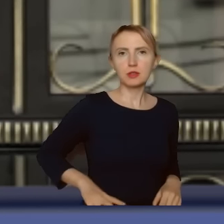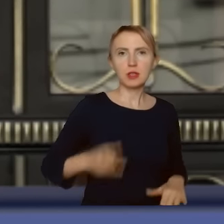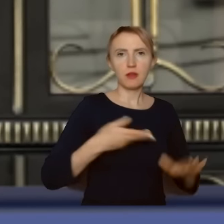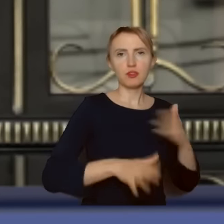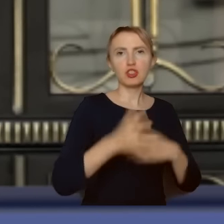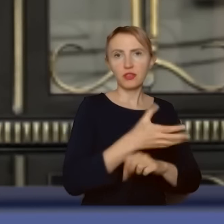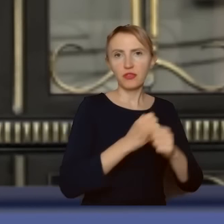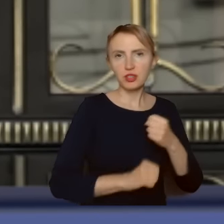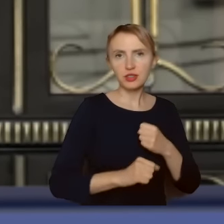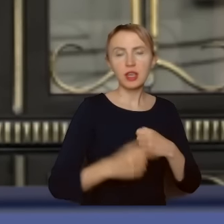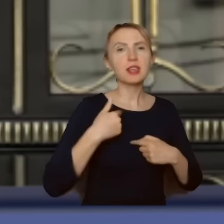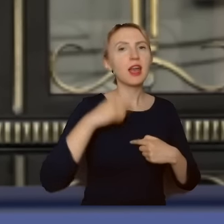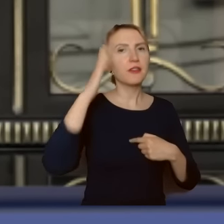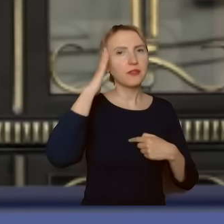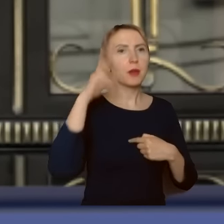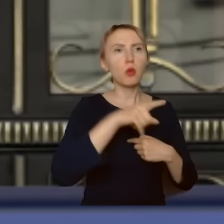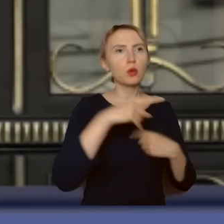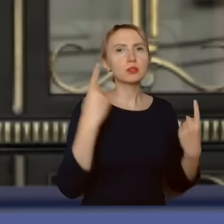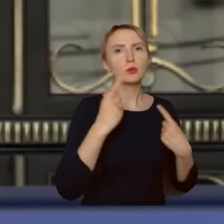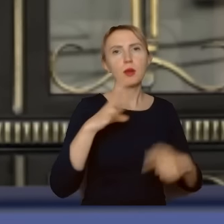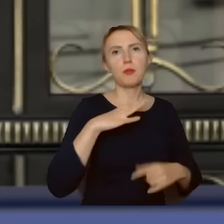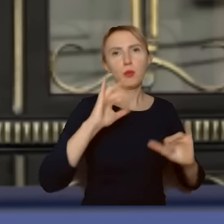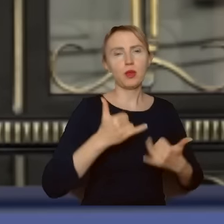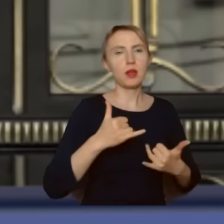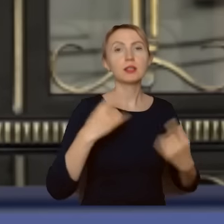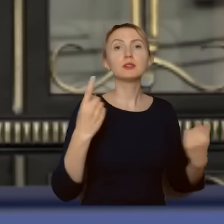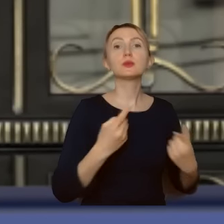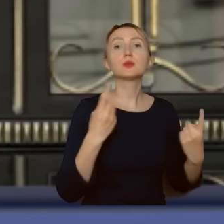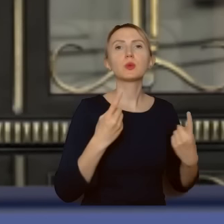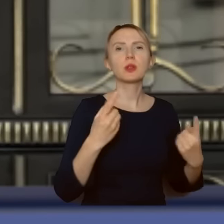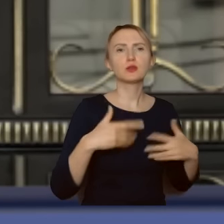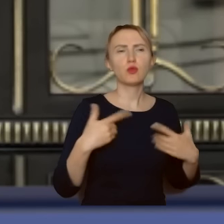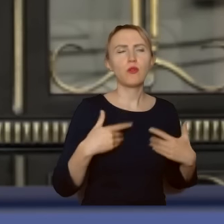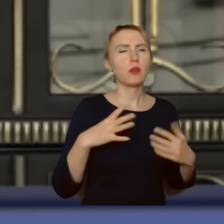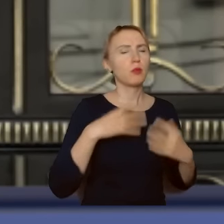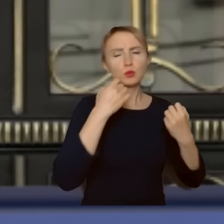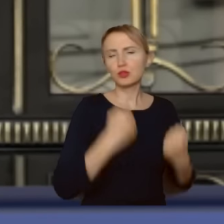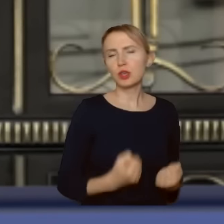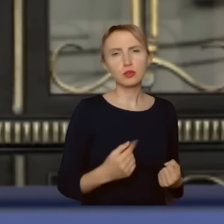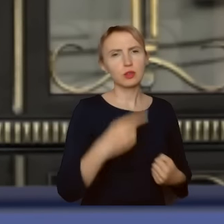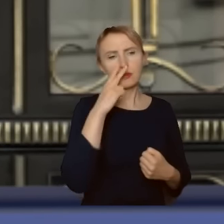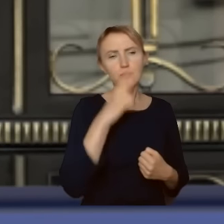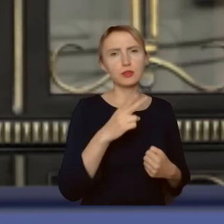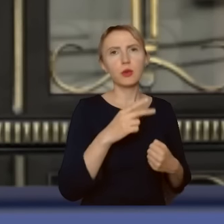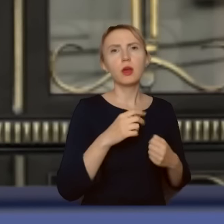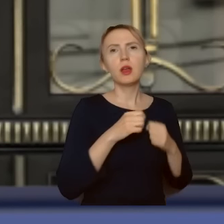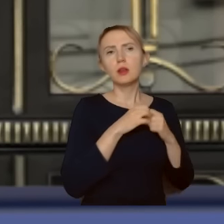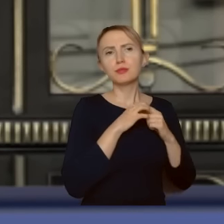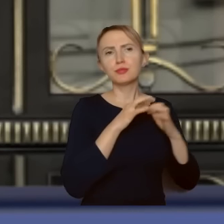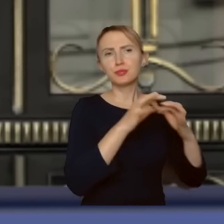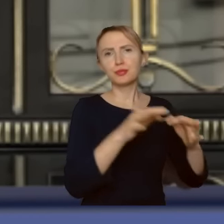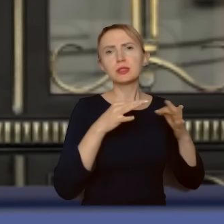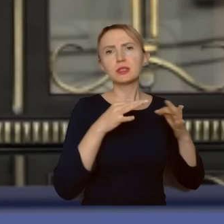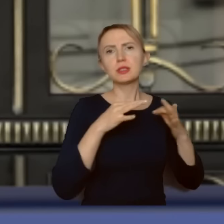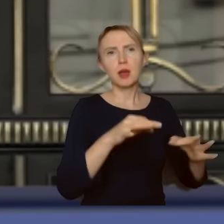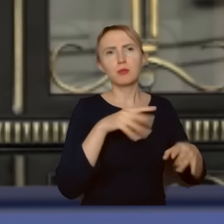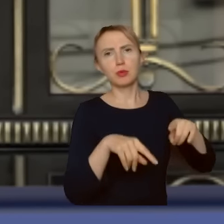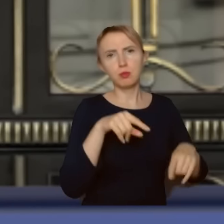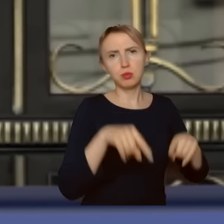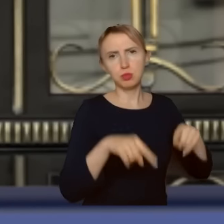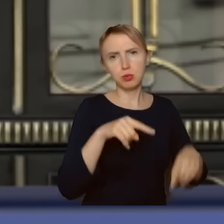Ja wiem, w jakim był stanie. Był w takim stanie, był w ciężkim stanie, bo ja go prowadziłem do samochodu i on się potykał, bo taki był